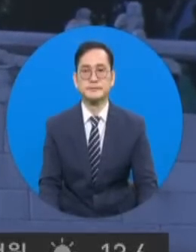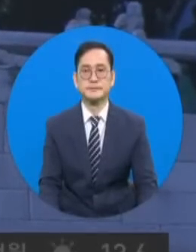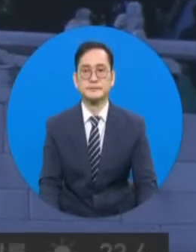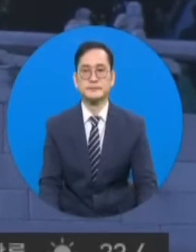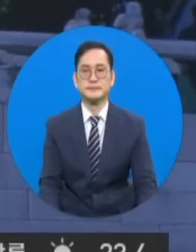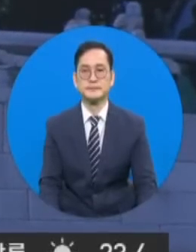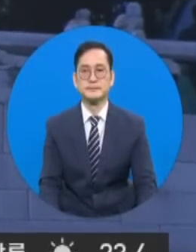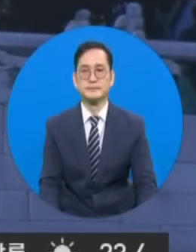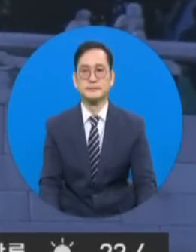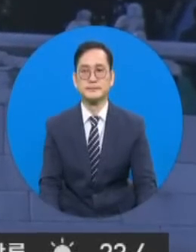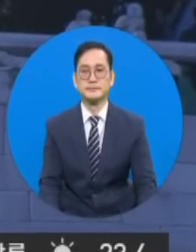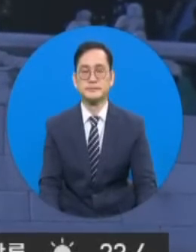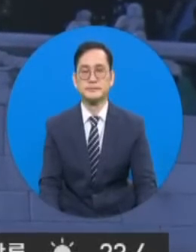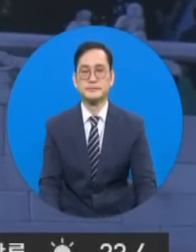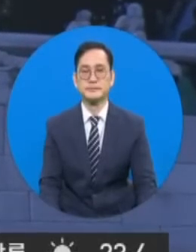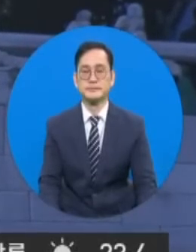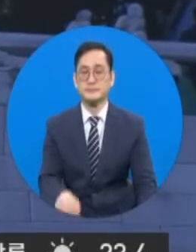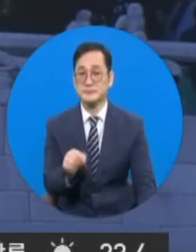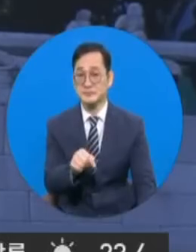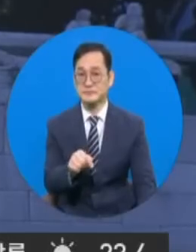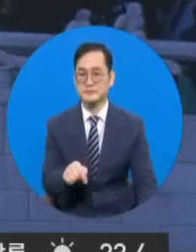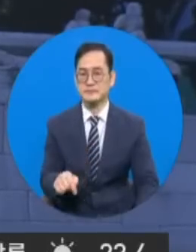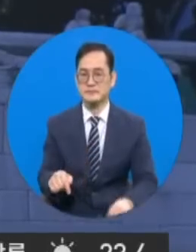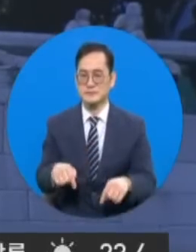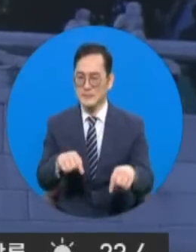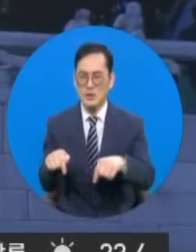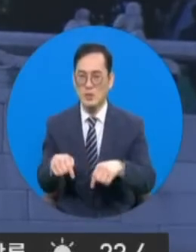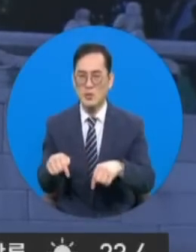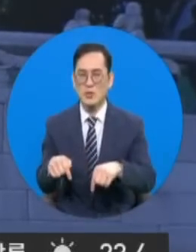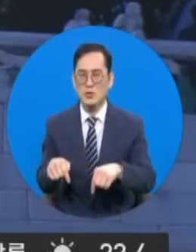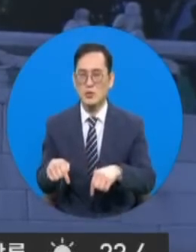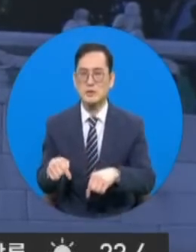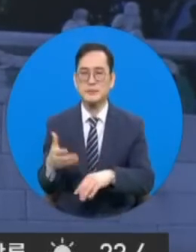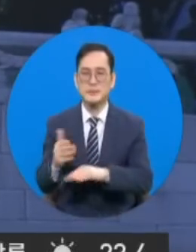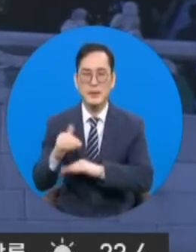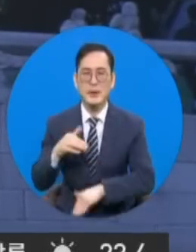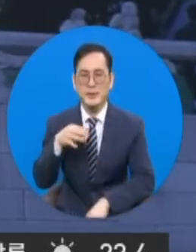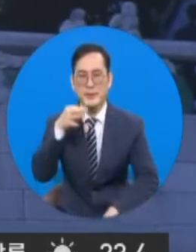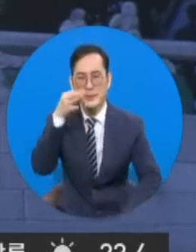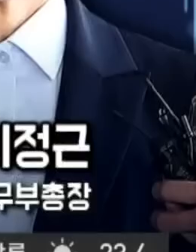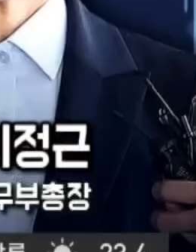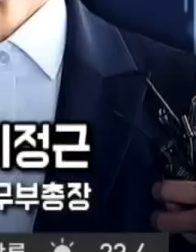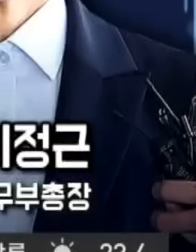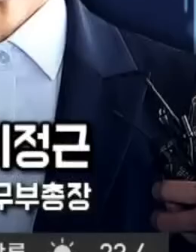분석도 있습니다 녹취록의 강내국수가 많이 등장하죠 들어보시죠